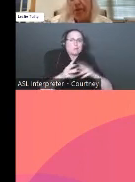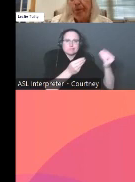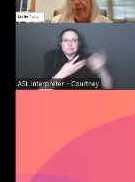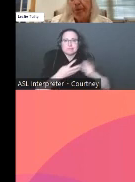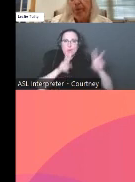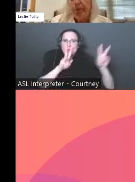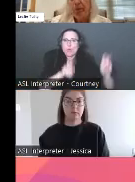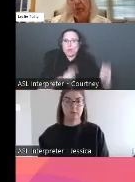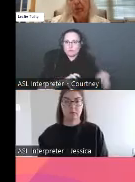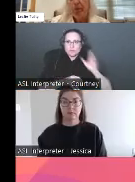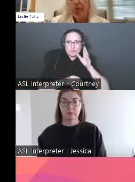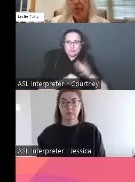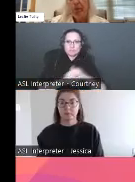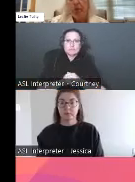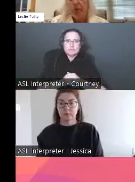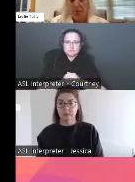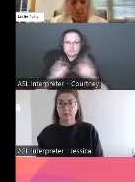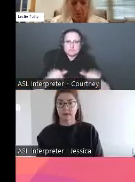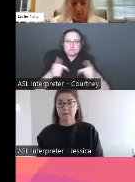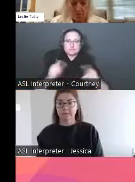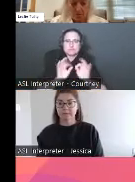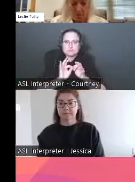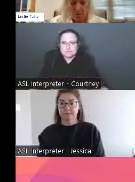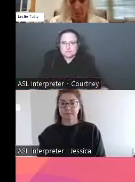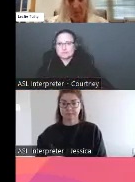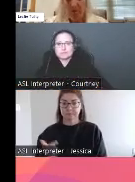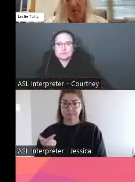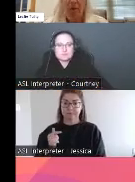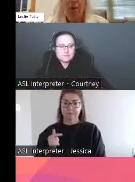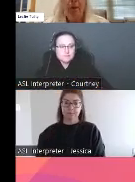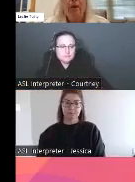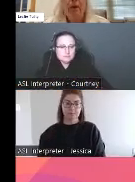une idée de cela pour que vous puissiez